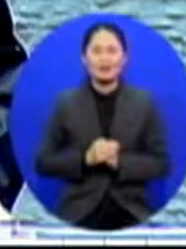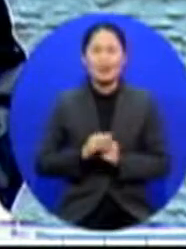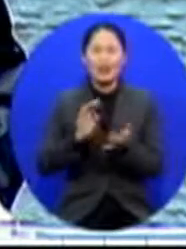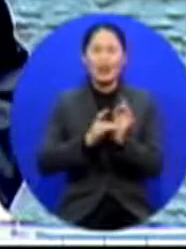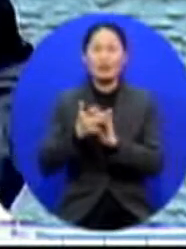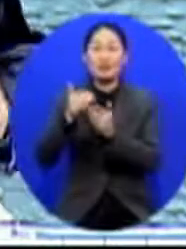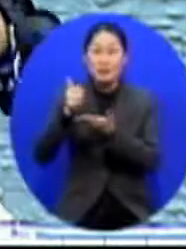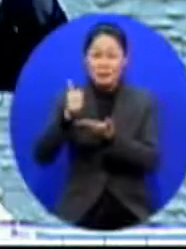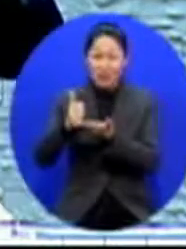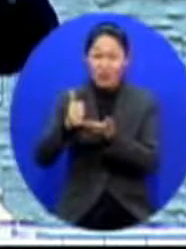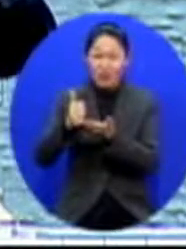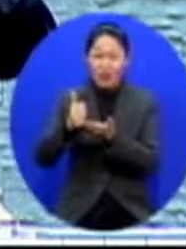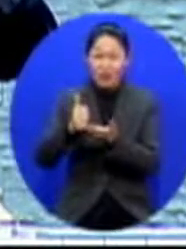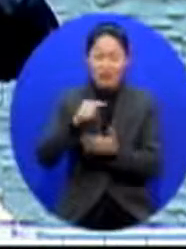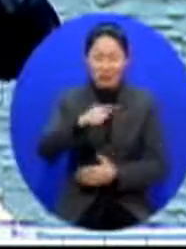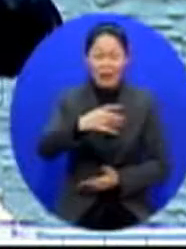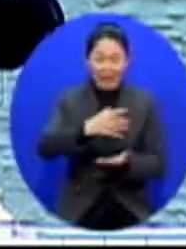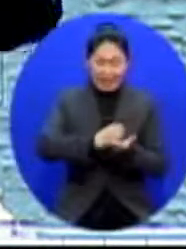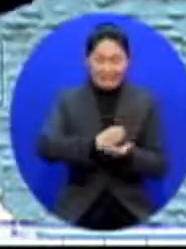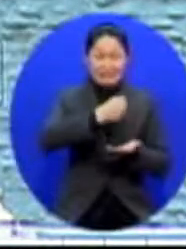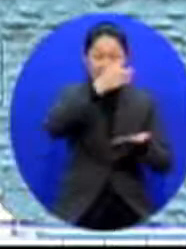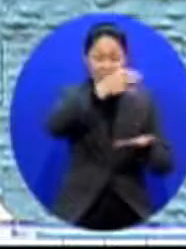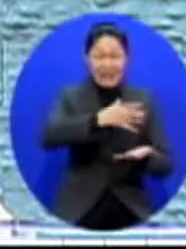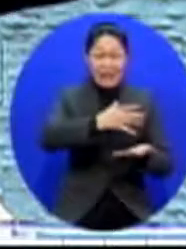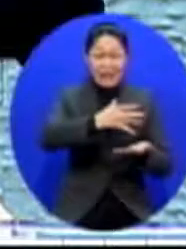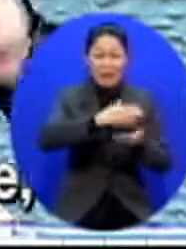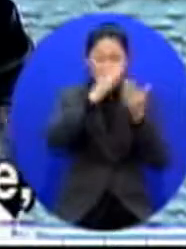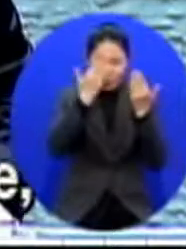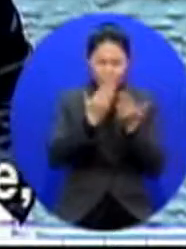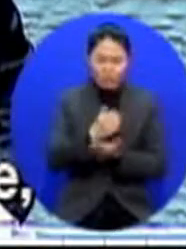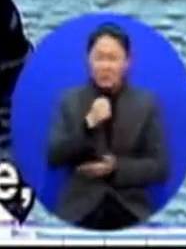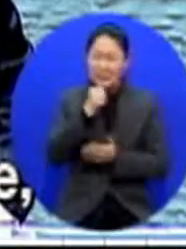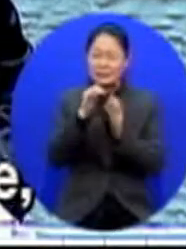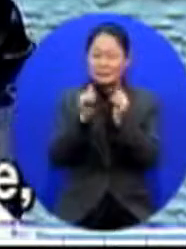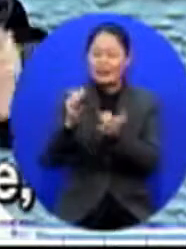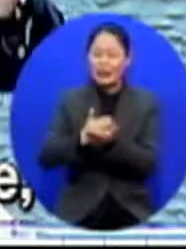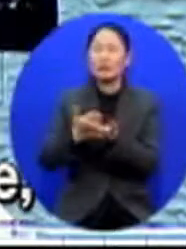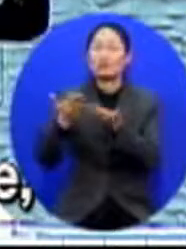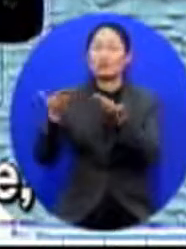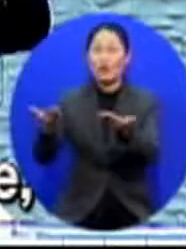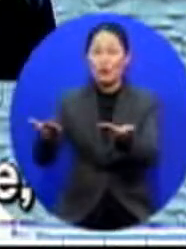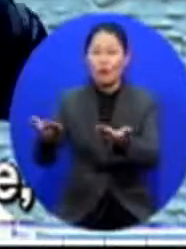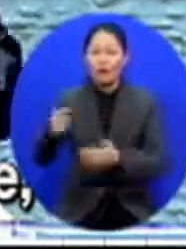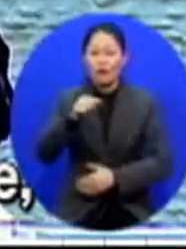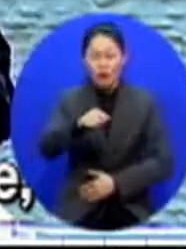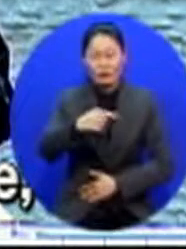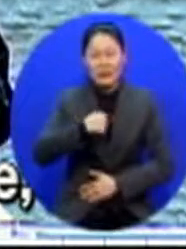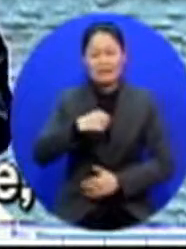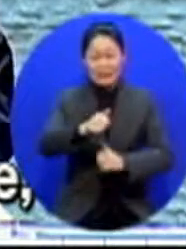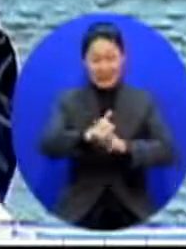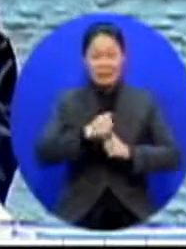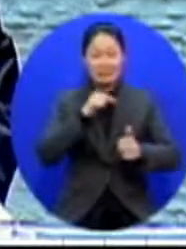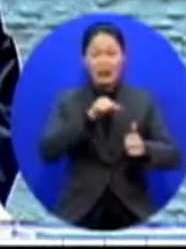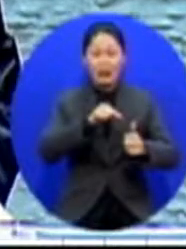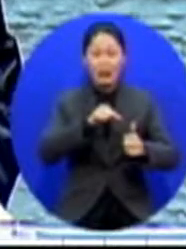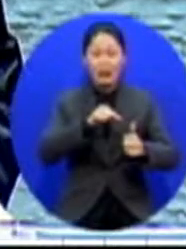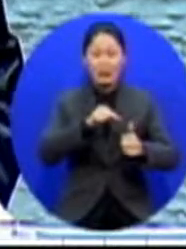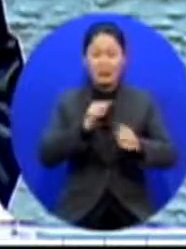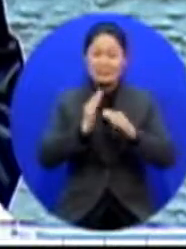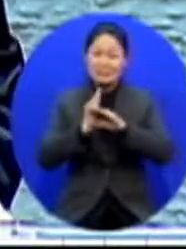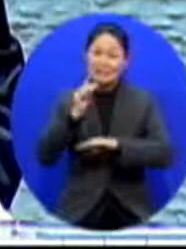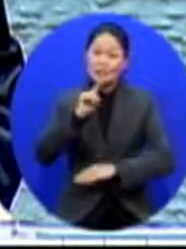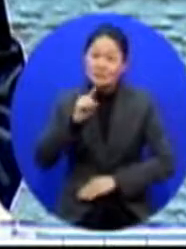예수님께서 가진 재산 다 가난한 사람에게 나눠 주고 그리고 너 나를 따르라 지나친